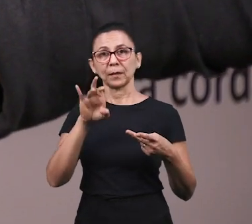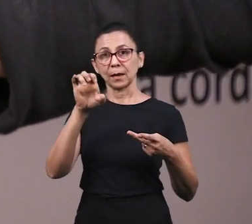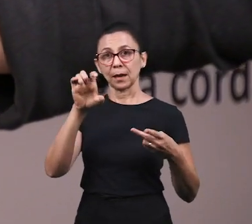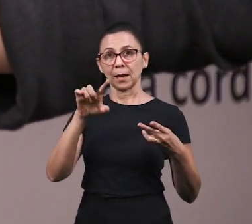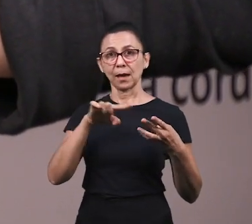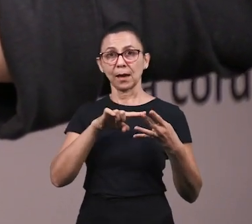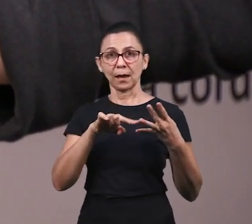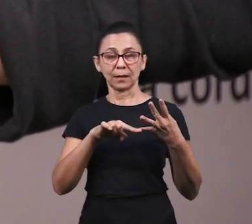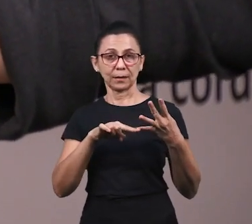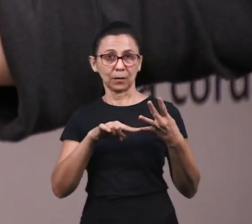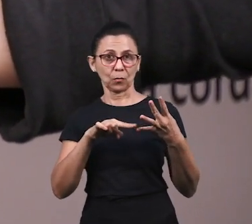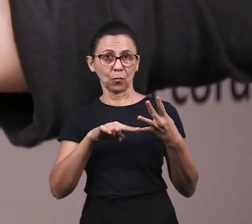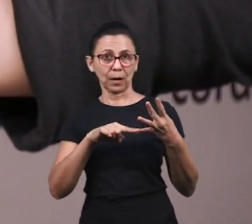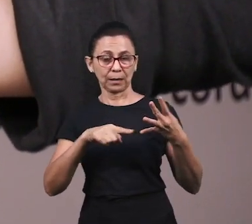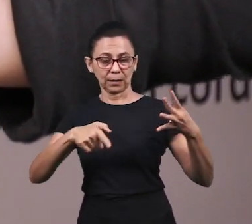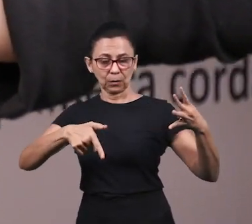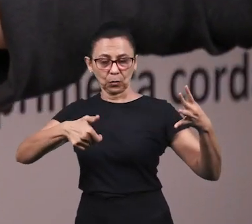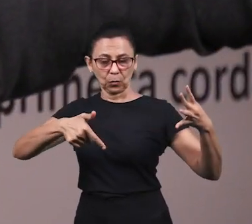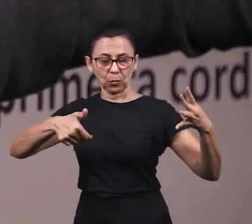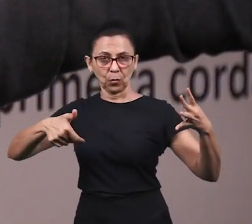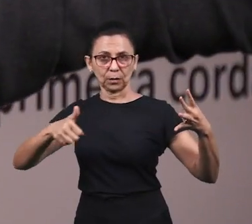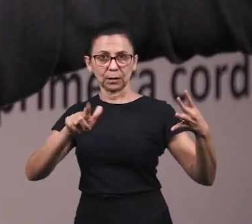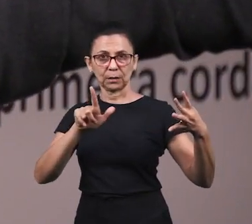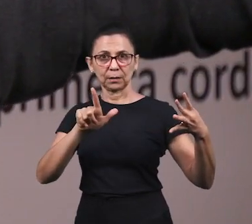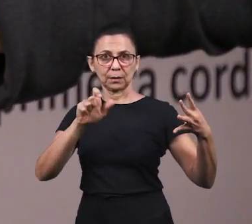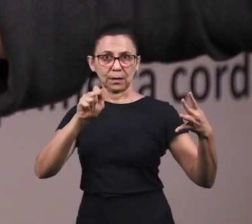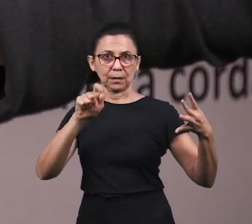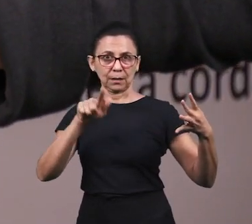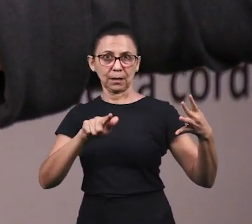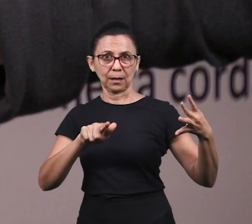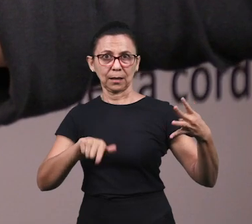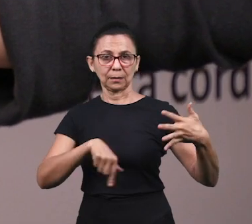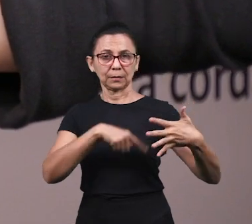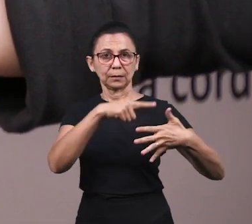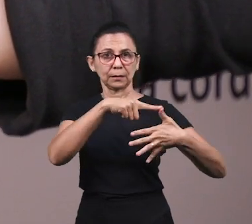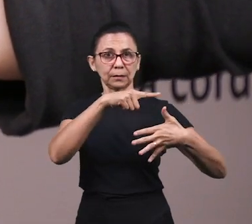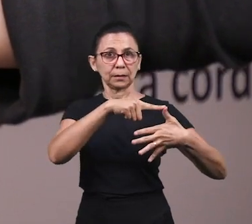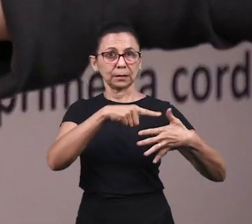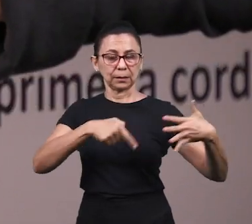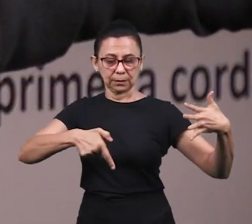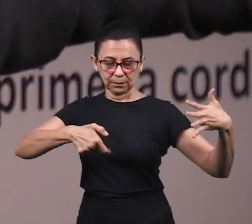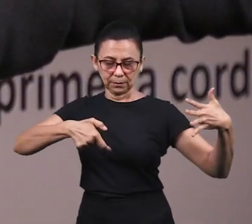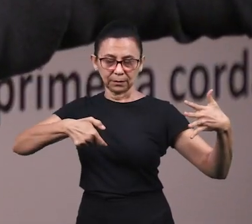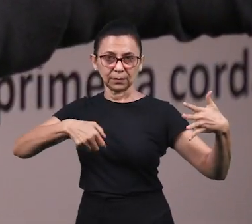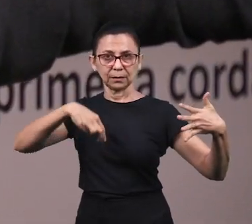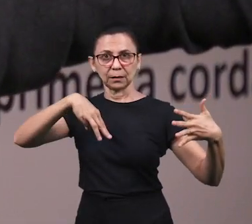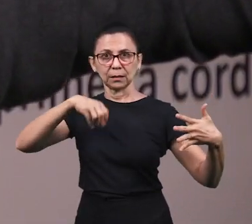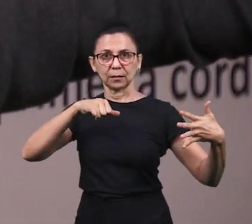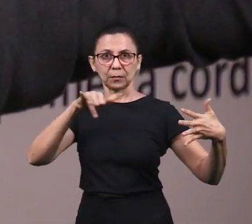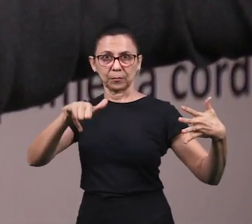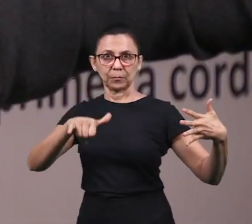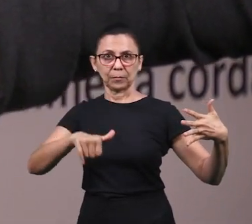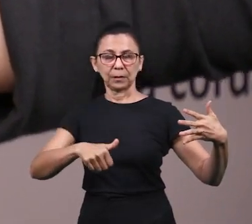la quatrième corde, la cinquième corde et mi la